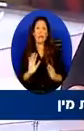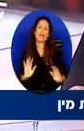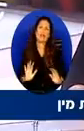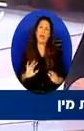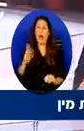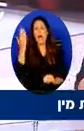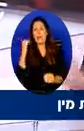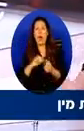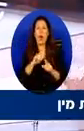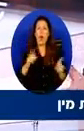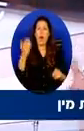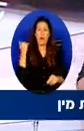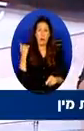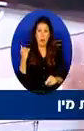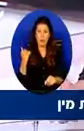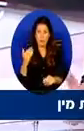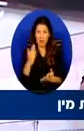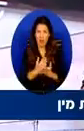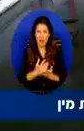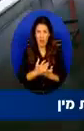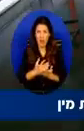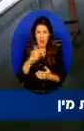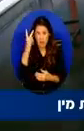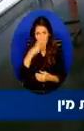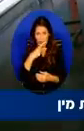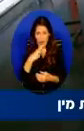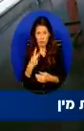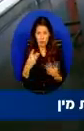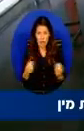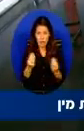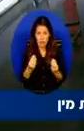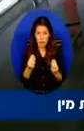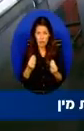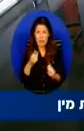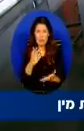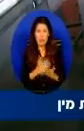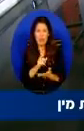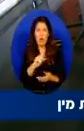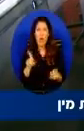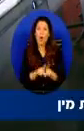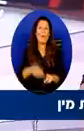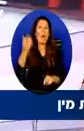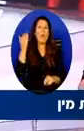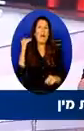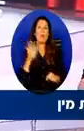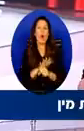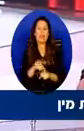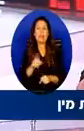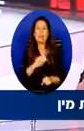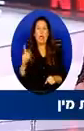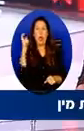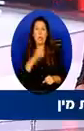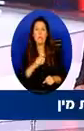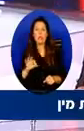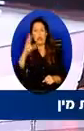אז... אבל אנחנו מבינות ומבינים שני דברים שונים. אחד, זה לא מה שפעם קראו אונס. זה לא פשע של גבר נגד גבר אחר,